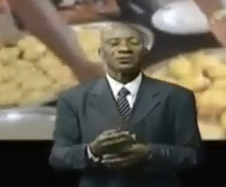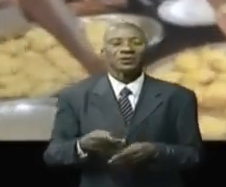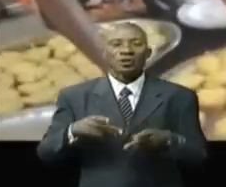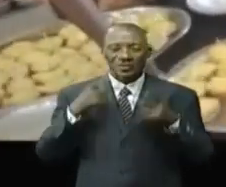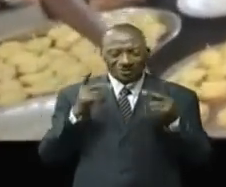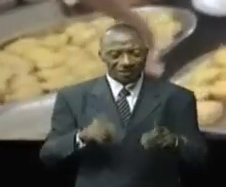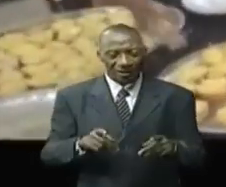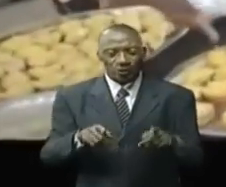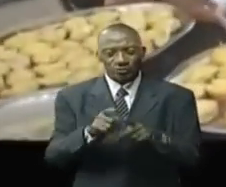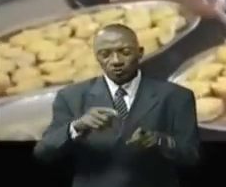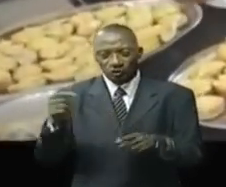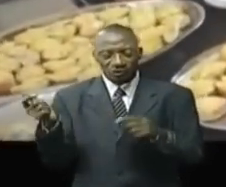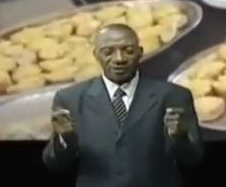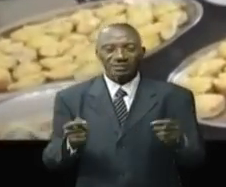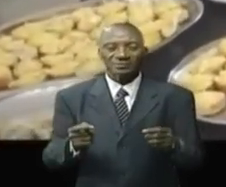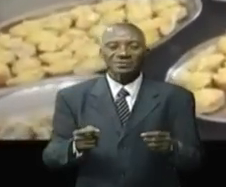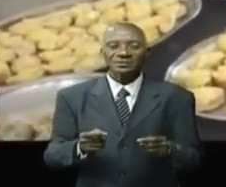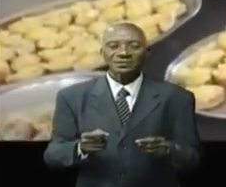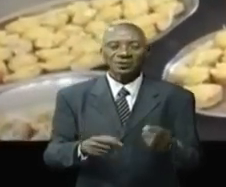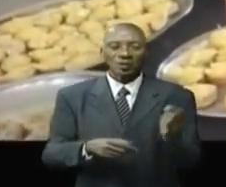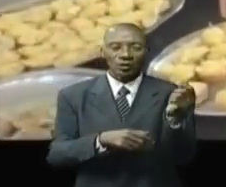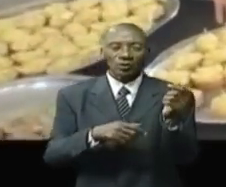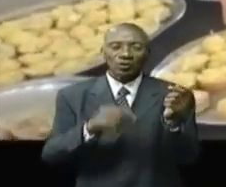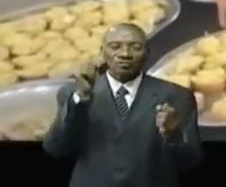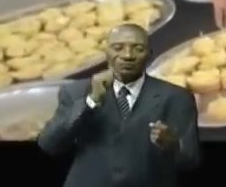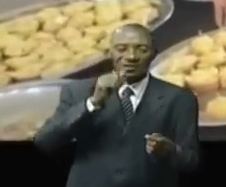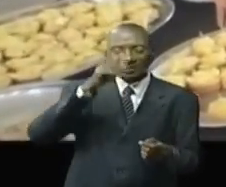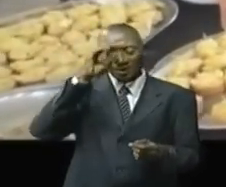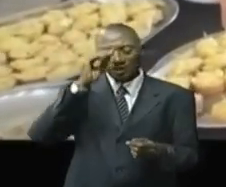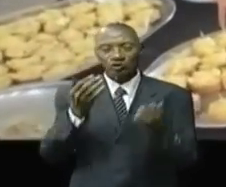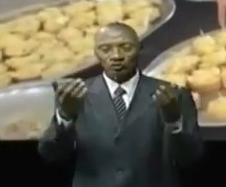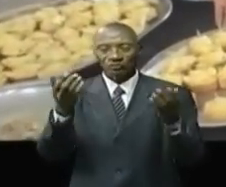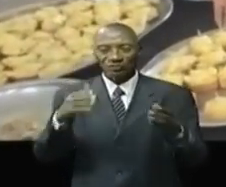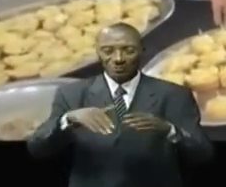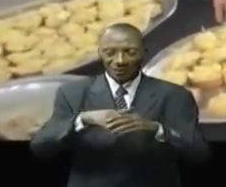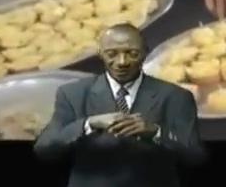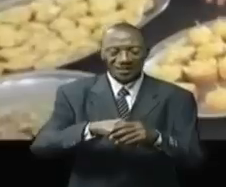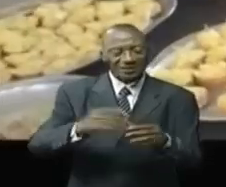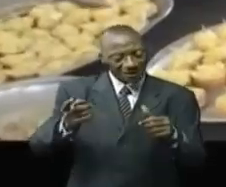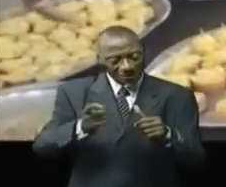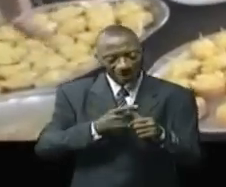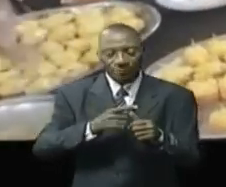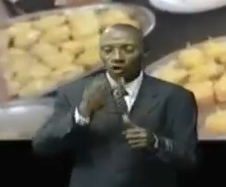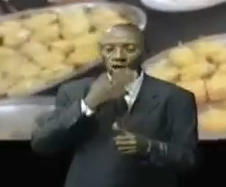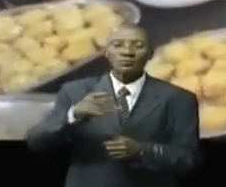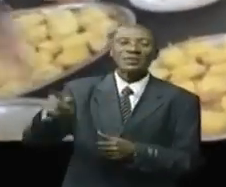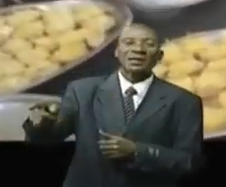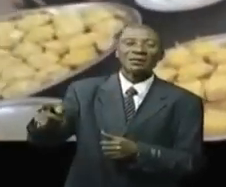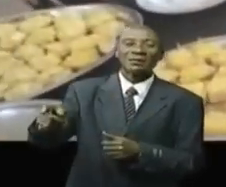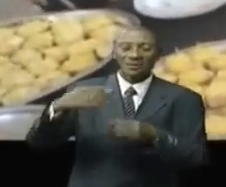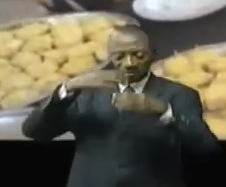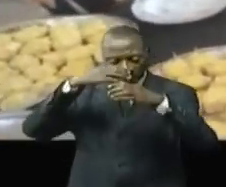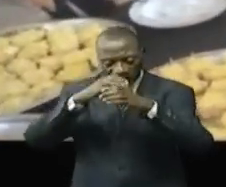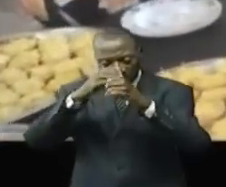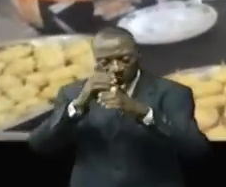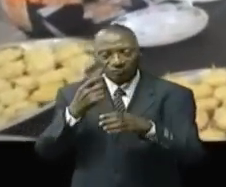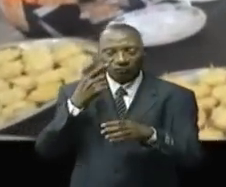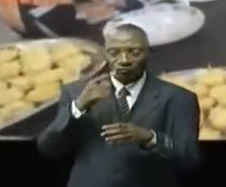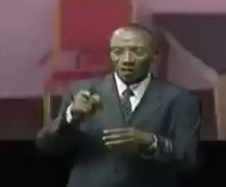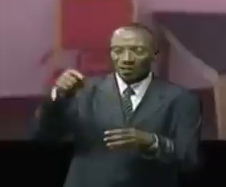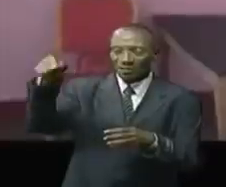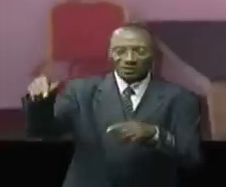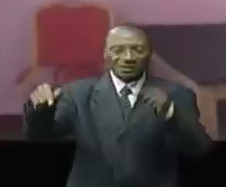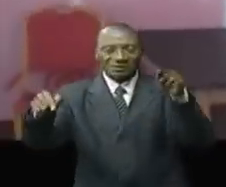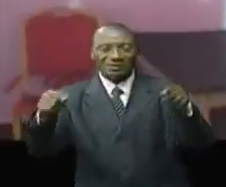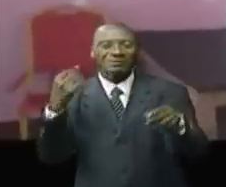sujets hétérozygotes en exigeant les examens prénuptiaux avant toute bénédiction d'un nouveau mariage.